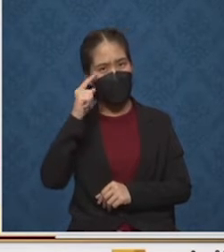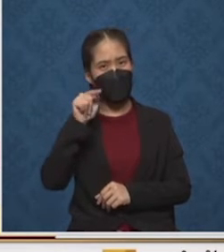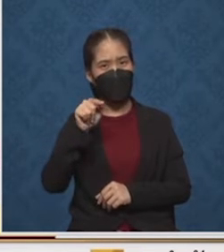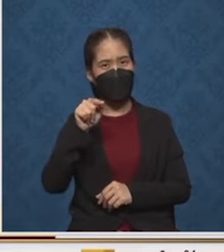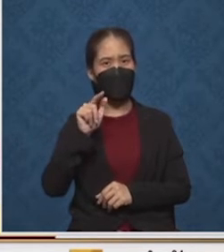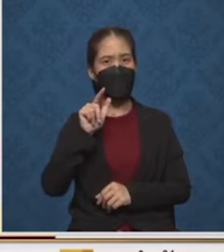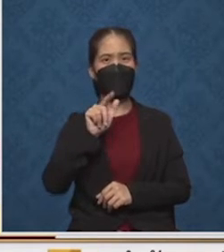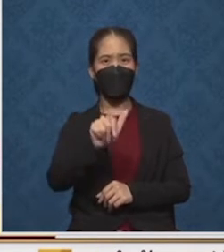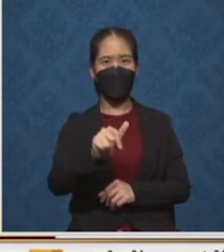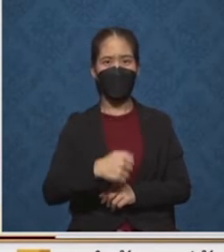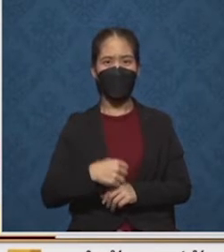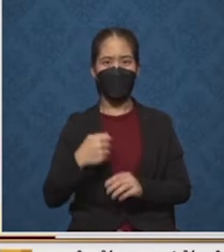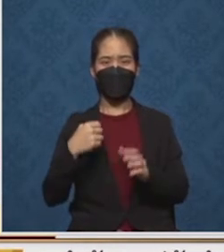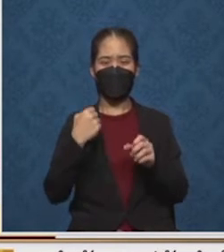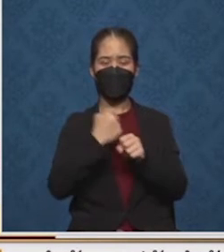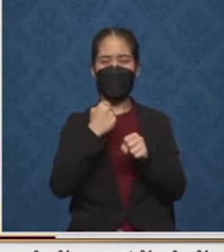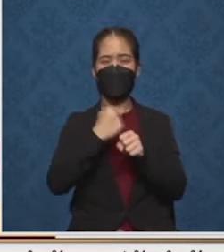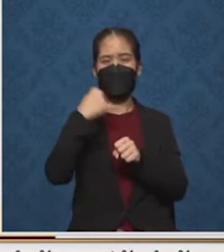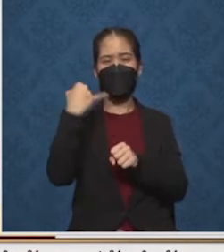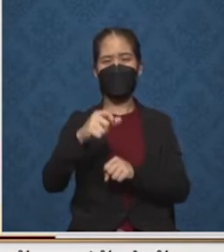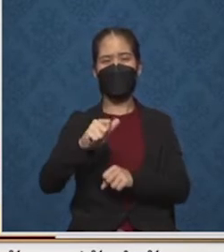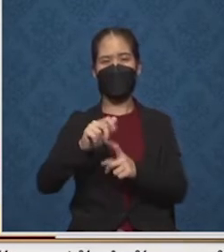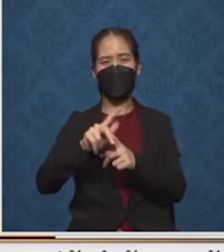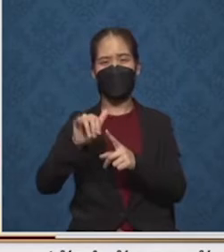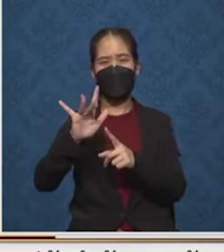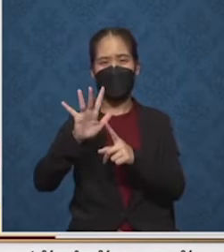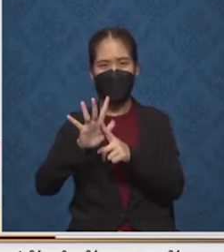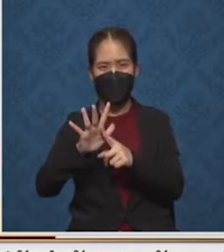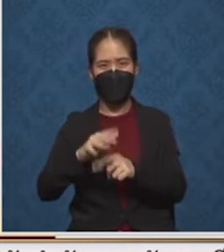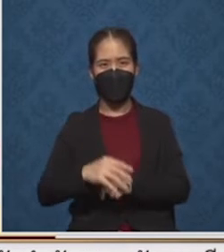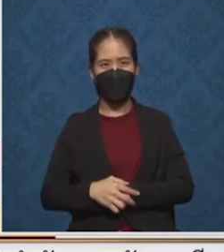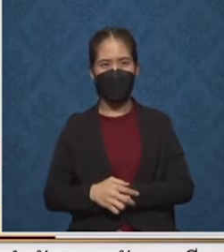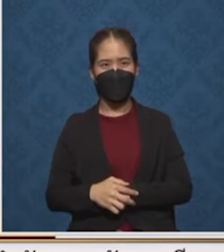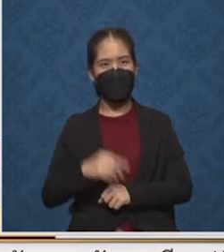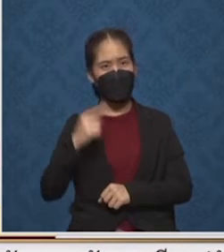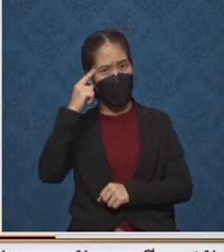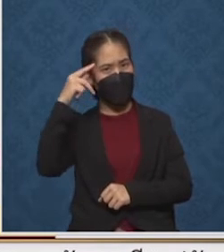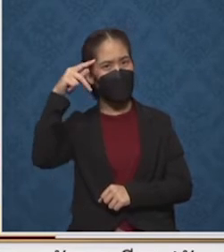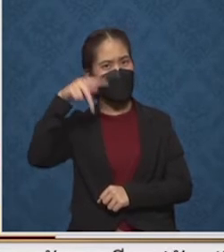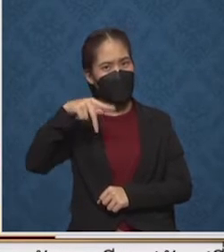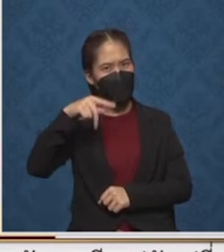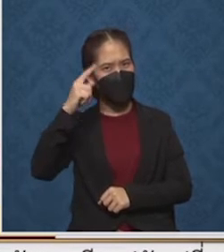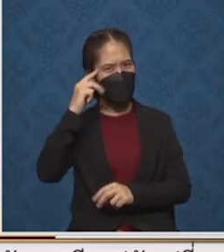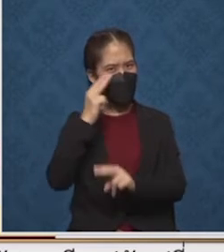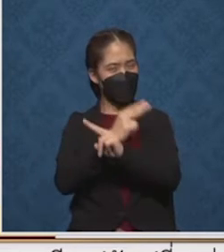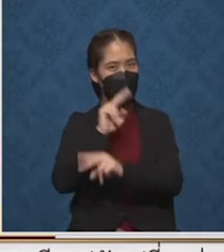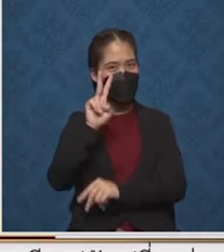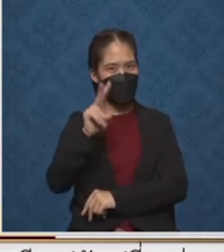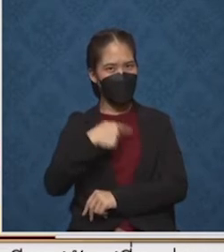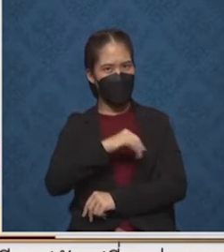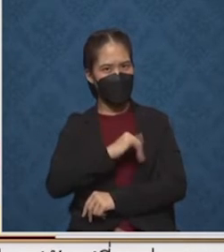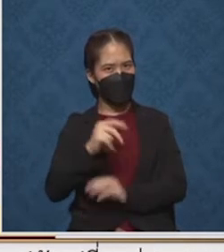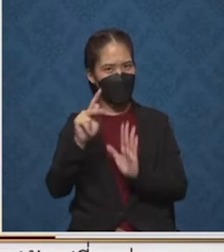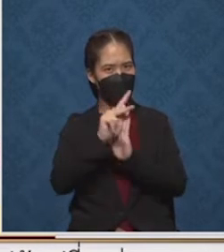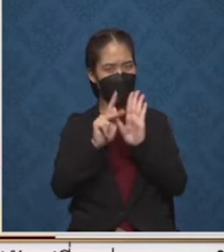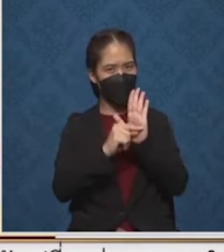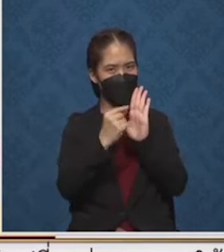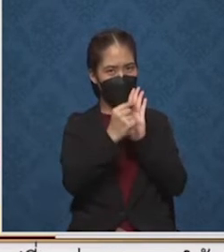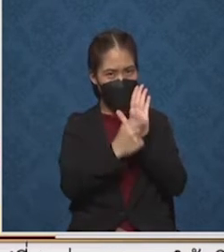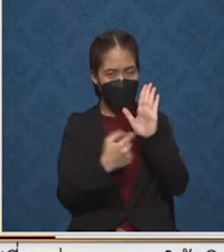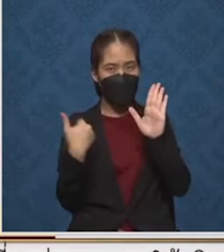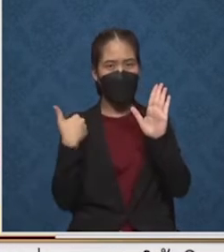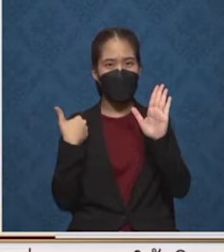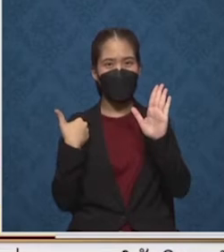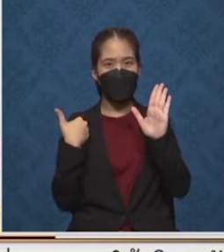ความผิดทางอาญาเนี่ยเจตนาพิเศษมันน่าจะโดนสองเท่าได้ผมไม่แน่ใจกฎหมายเขียนหรือเปล่าขอ